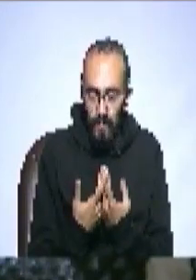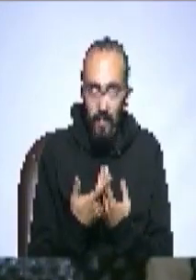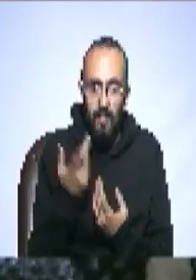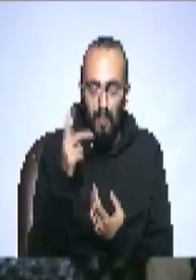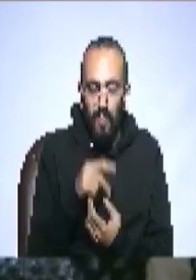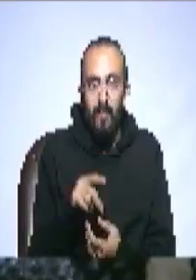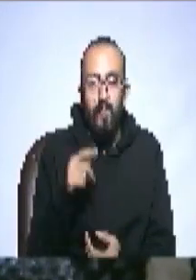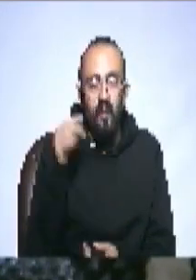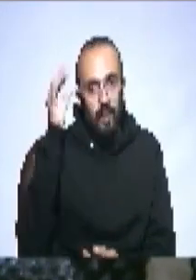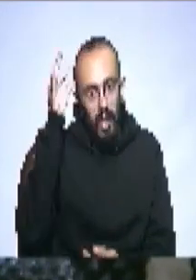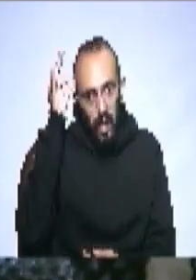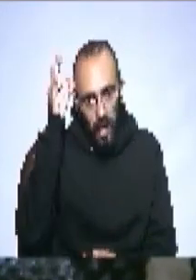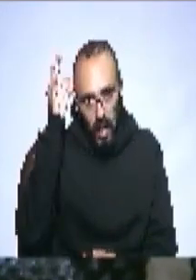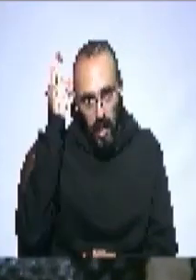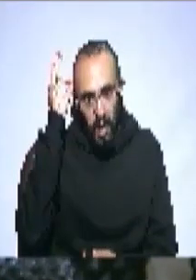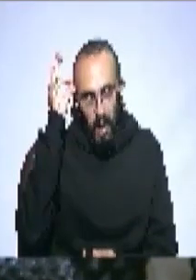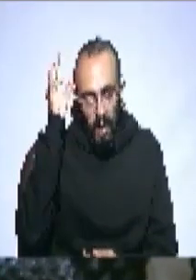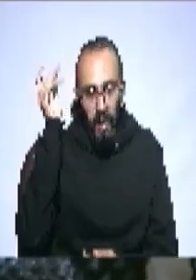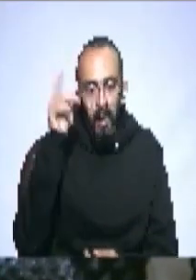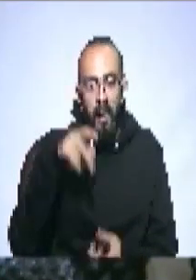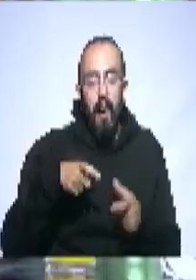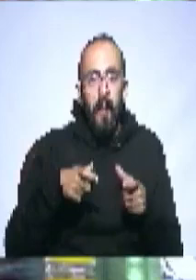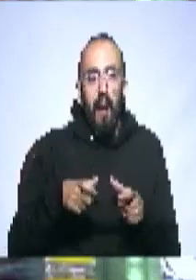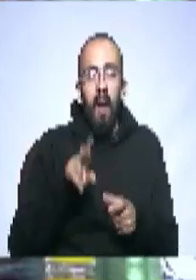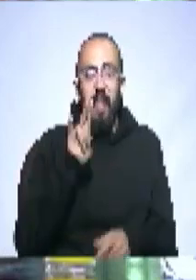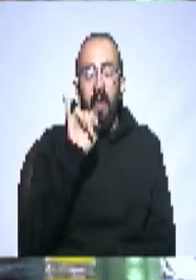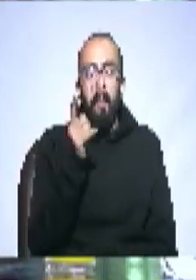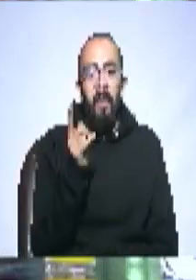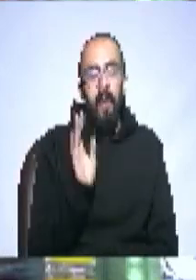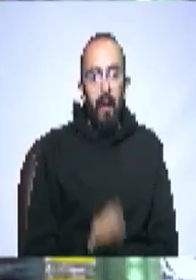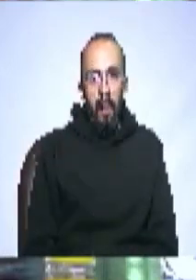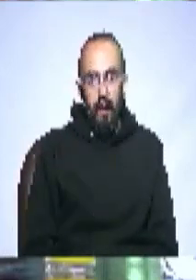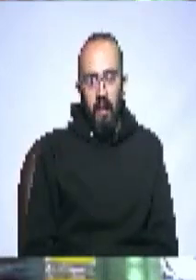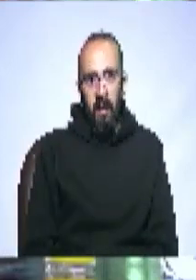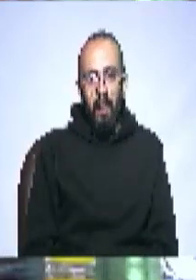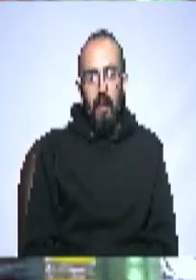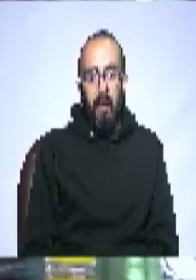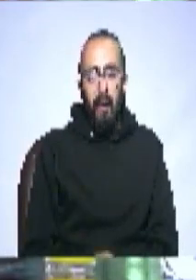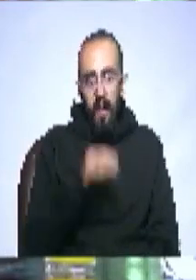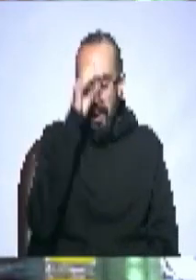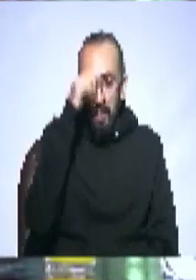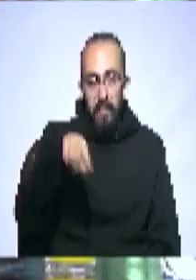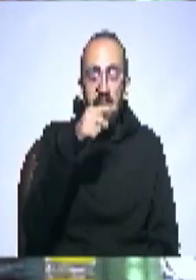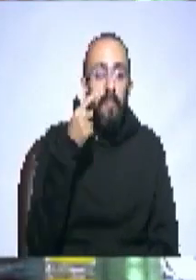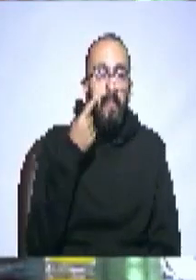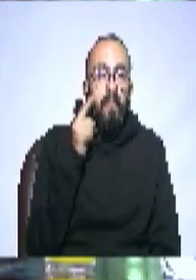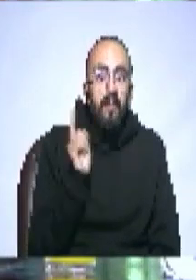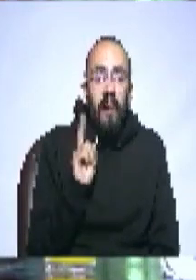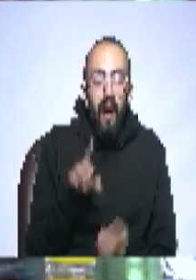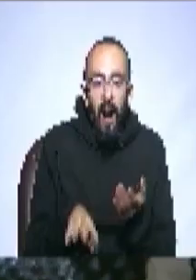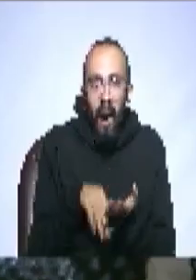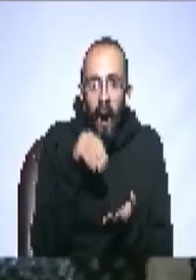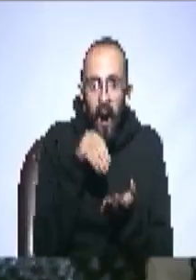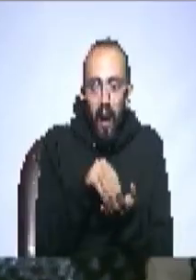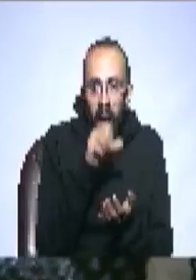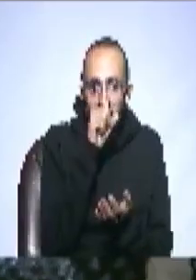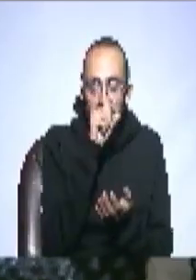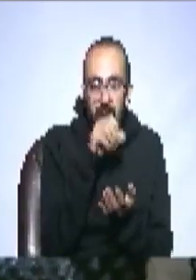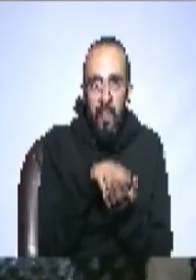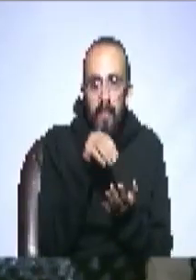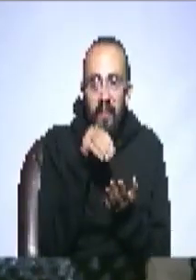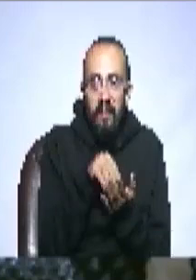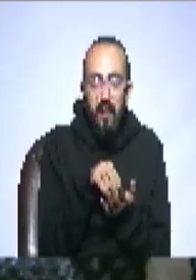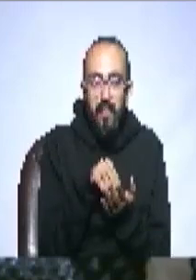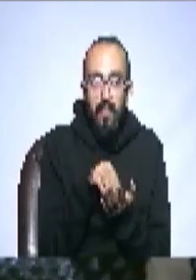والشعريه والمهلبيه او مهلبيه التمر؟ بالظبط كده. ماشي تمام. جميل. اللي ما تابعش معانا من بدايه الحلقه